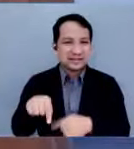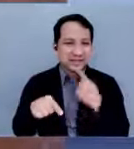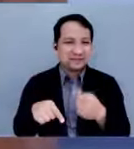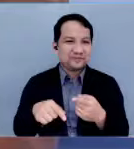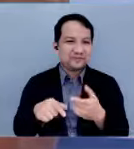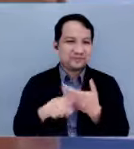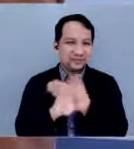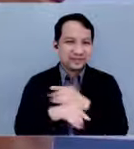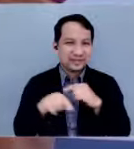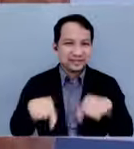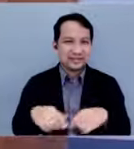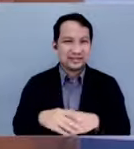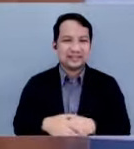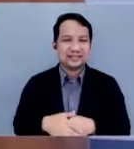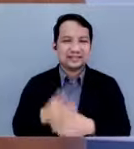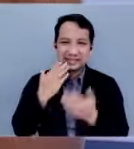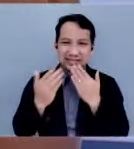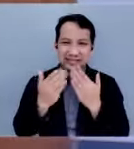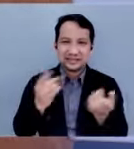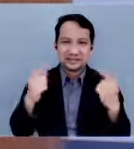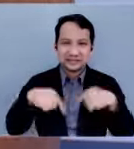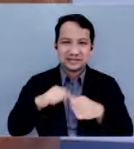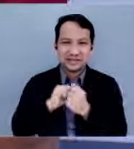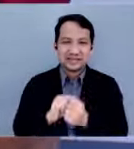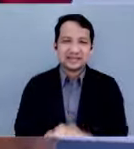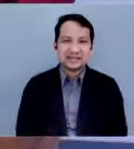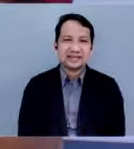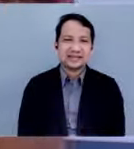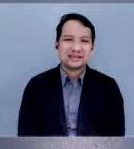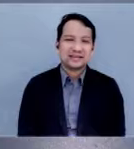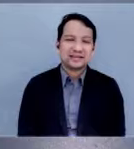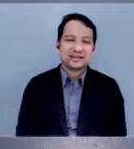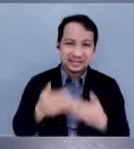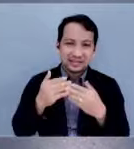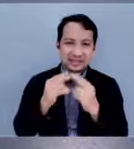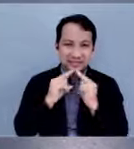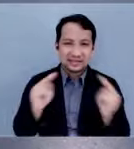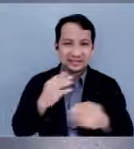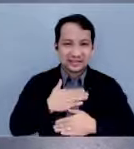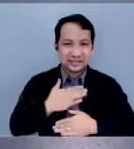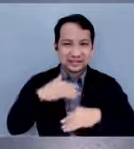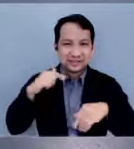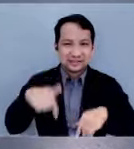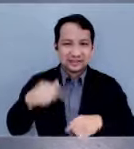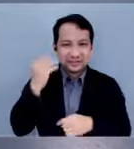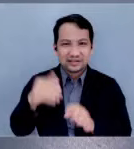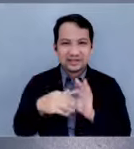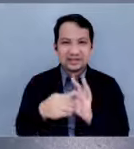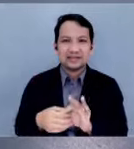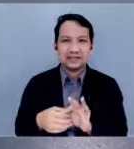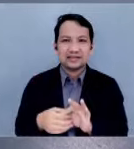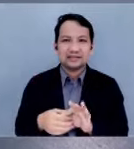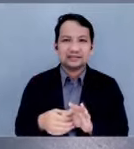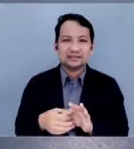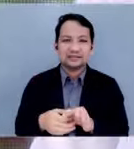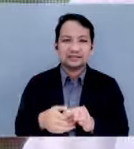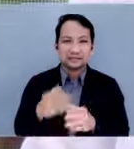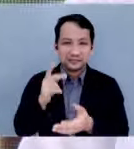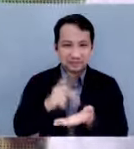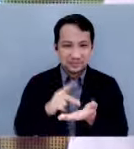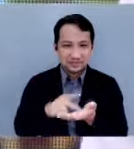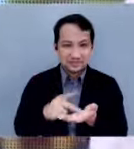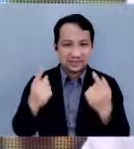Thank you so much po. Ayan po, tumutuloy pa natin ang happiness ngayong umaga dahil sa aming pagbabalik. Makikipagkulitan naman sa